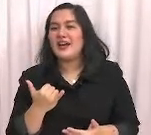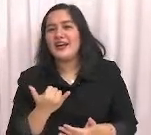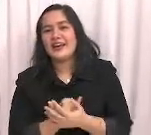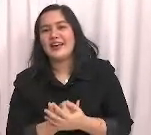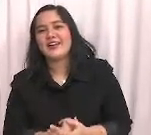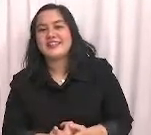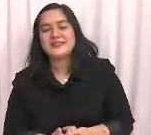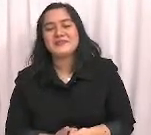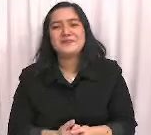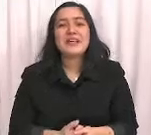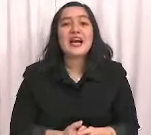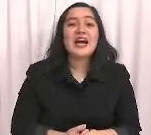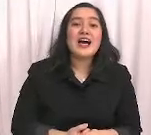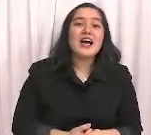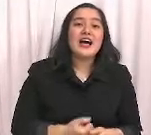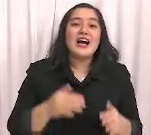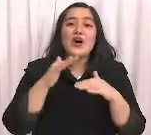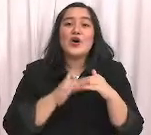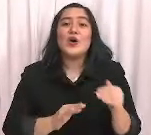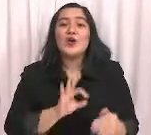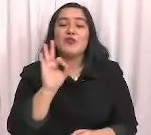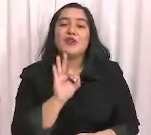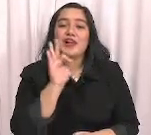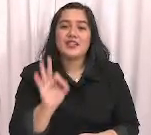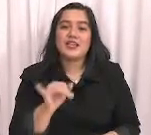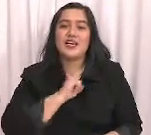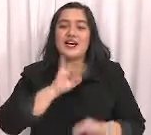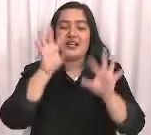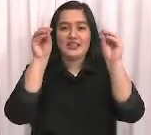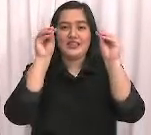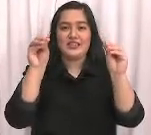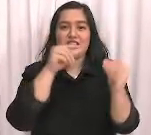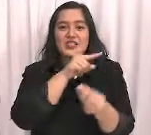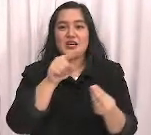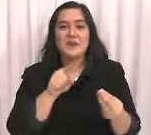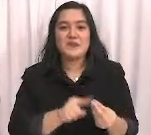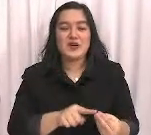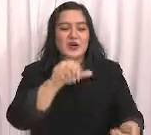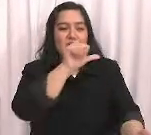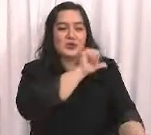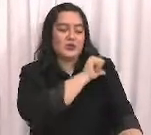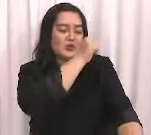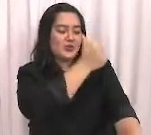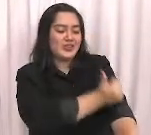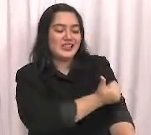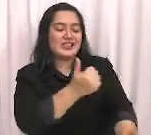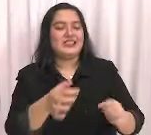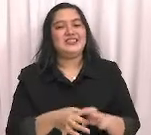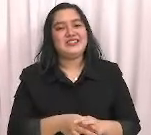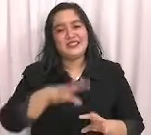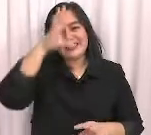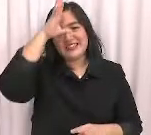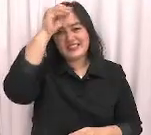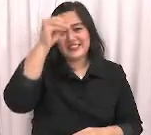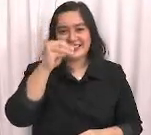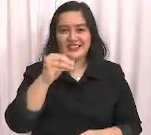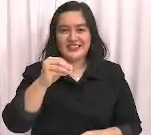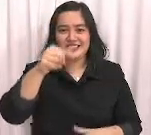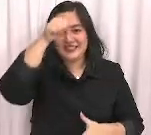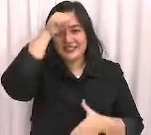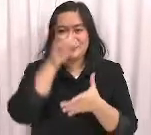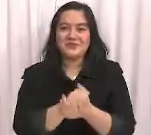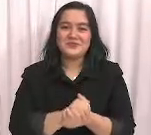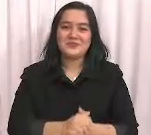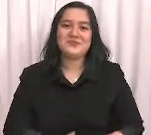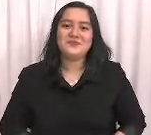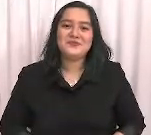Yeah. Ayun. Pero ngayon, sa ngayon, pinag-uusapan natin ang babae. Yung sinasabi ni Cynthia, temptation talaga yun eh. Kasi